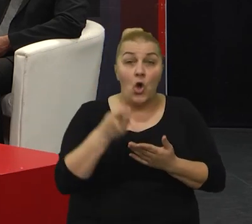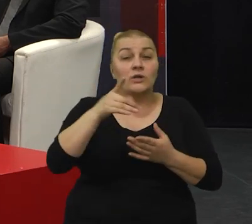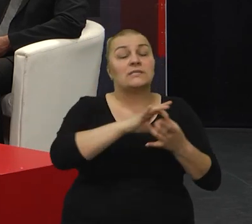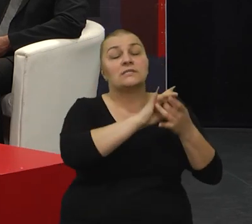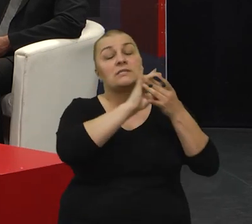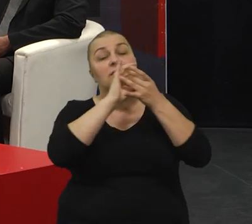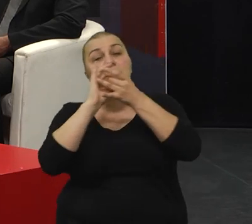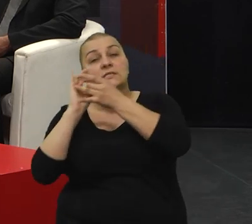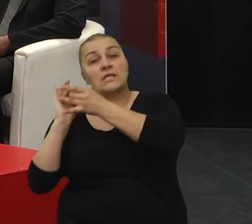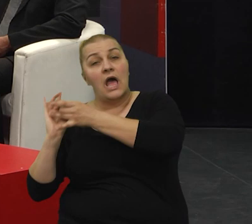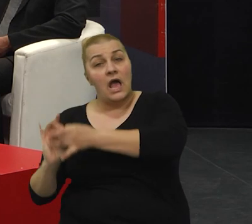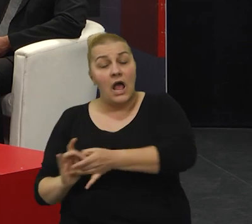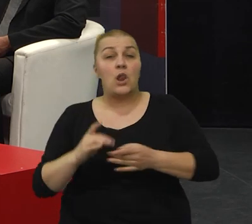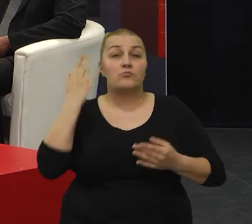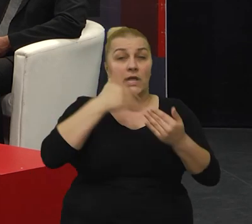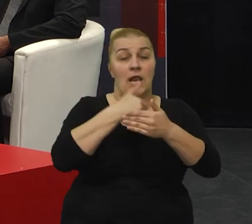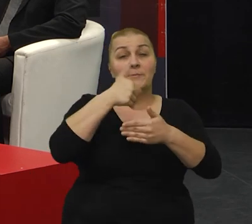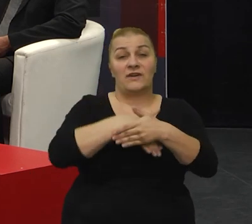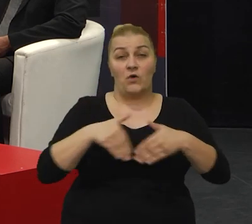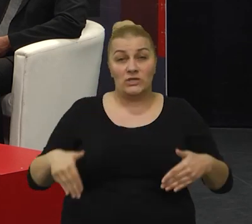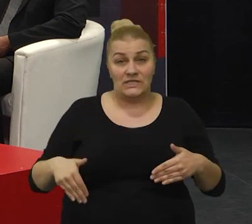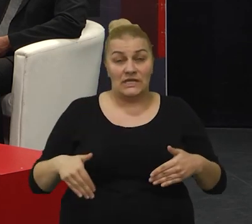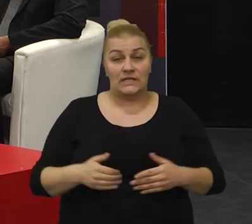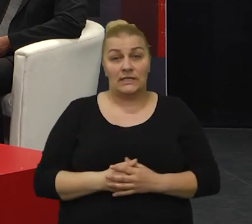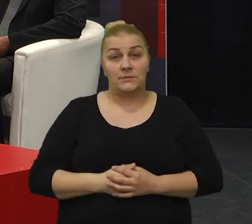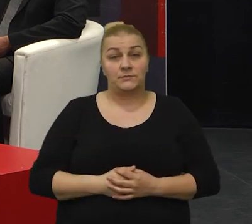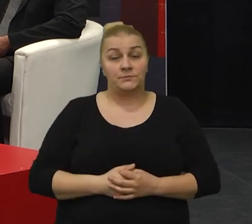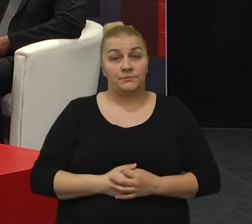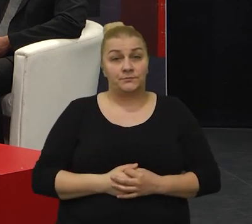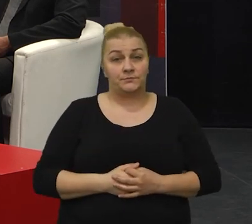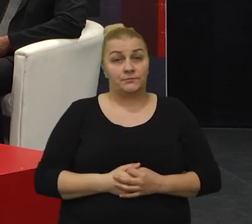nabrojio, one su bile neprekidno na prvoj crti